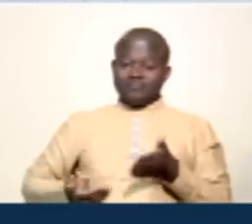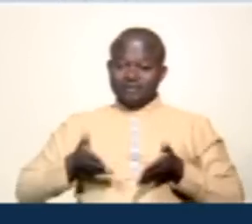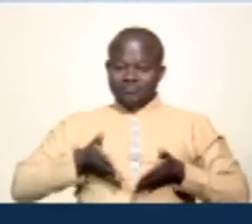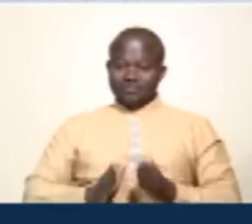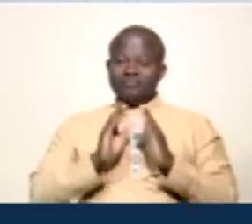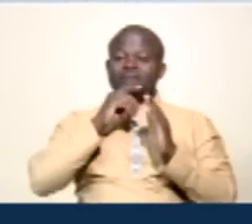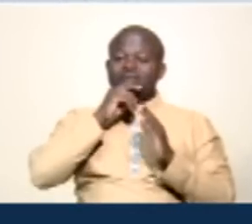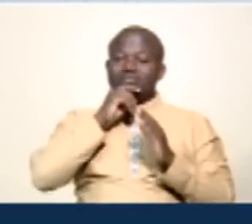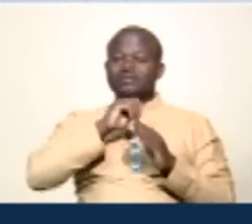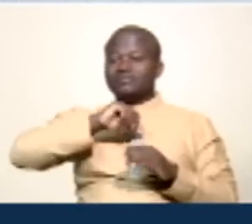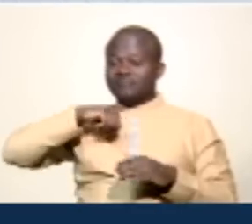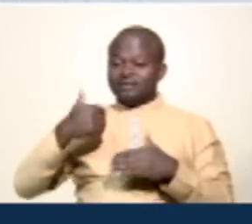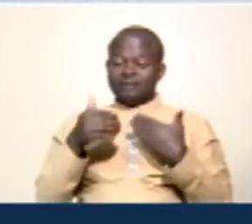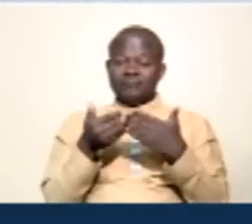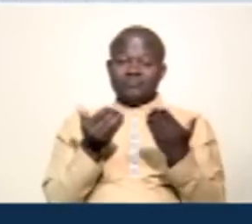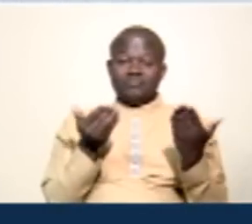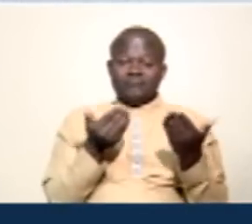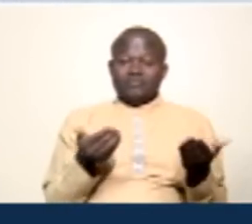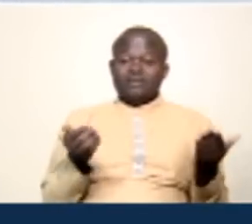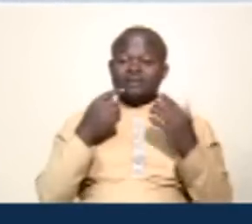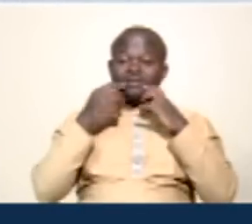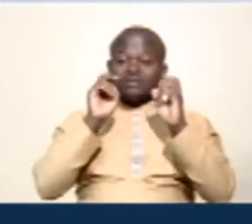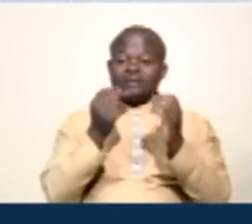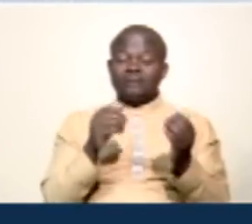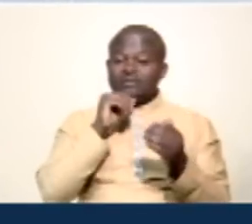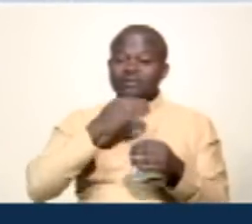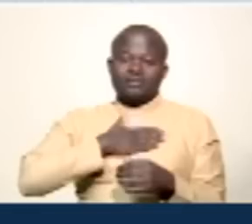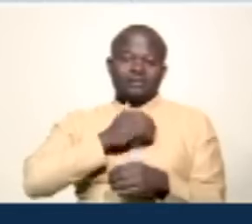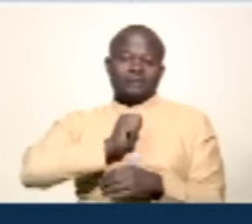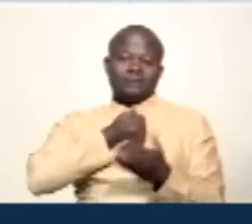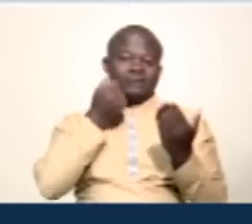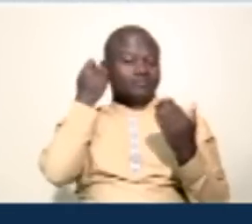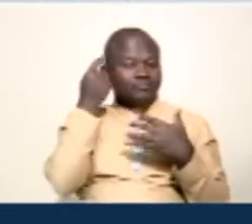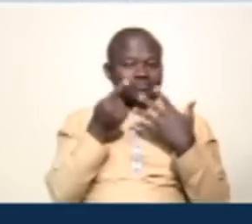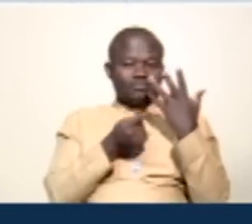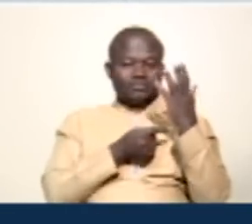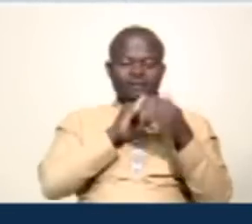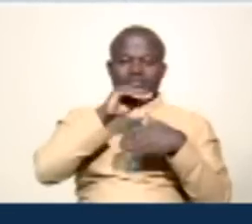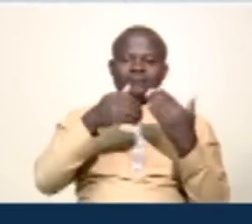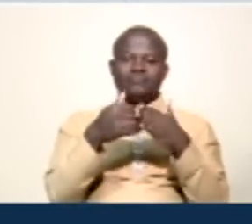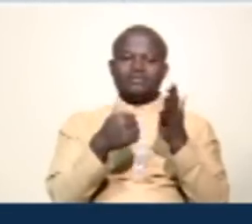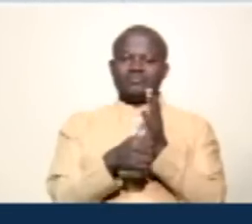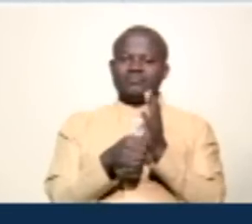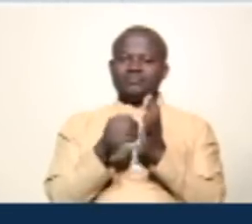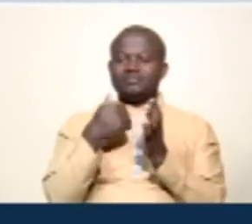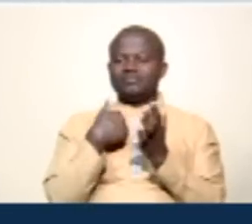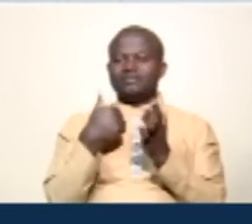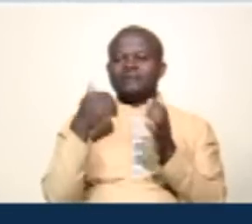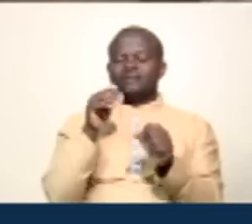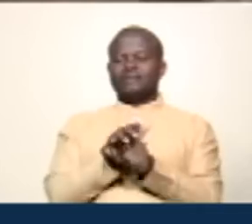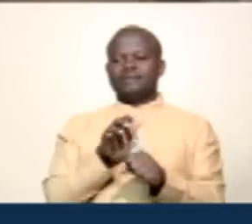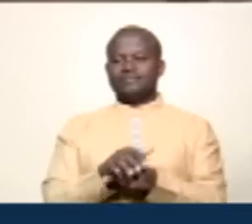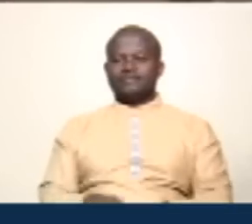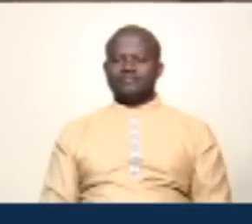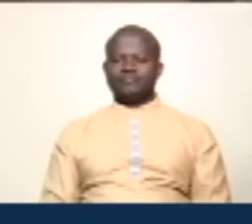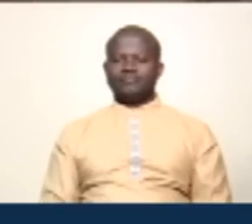noneho umugabo yanga abana baravuga ati abana sabanjye hari iyo icyo kibazo gihetswe n'ibibazo byinshi